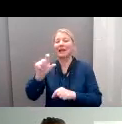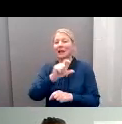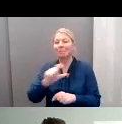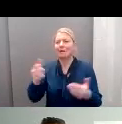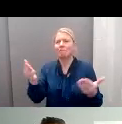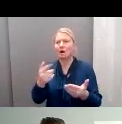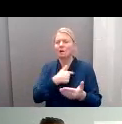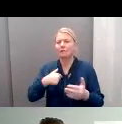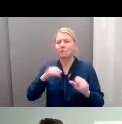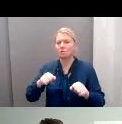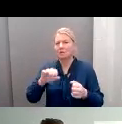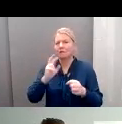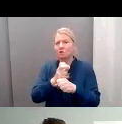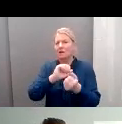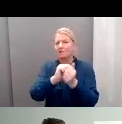framöver.